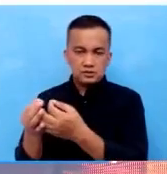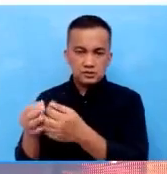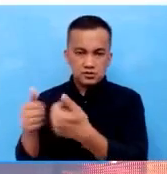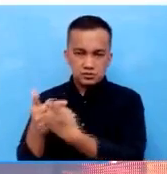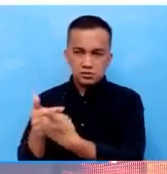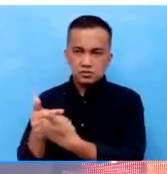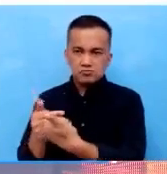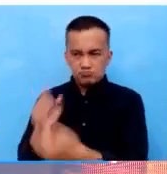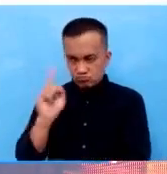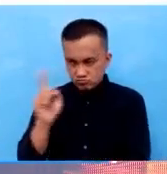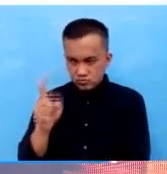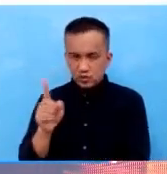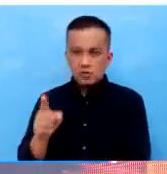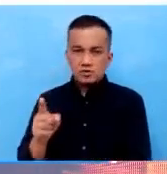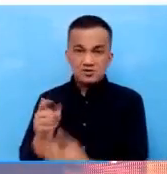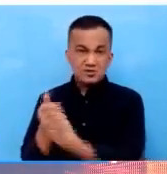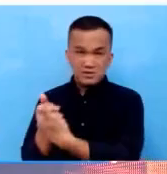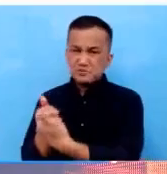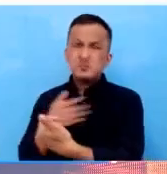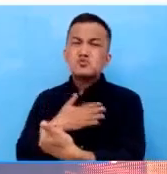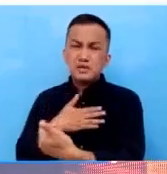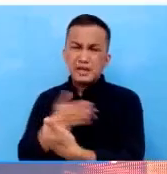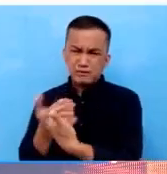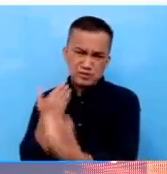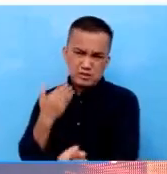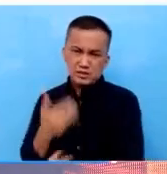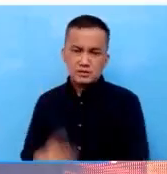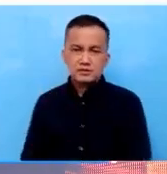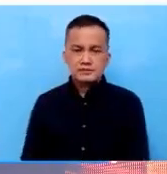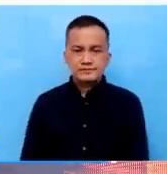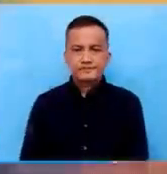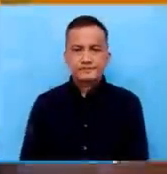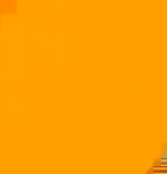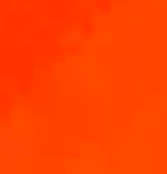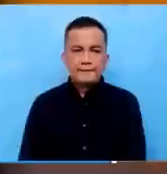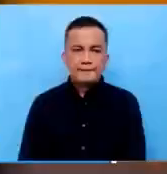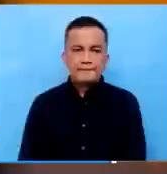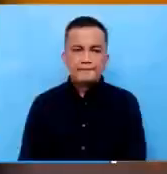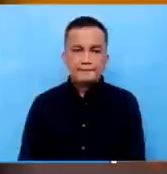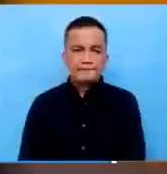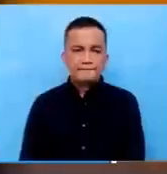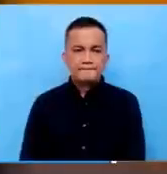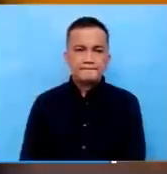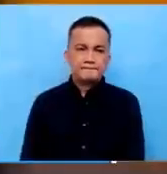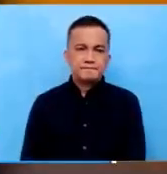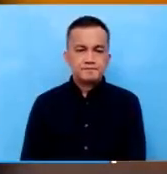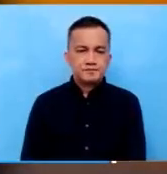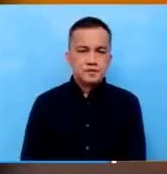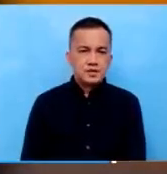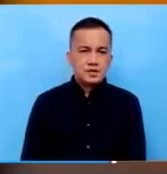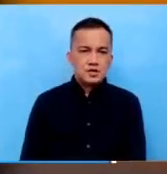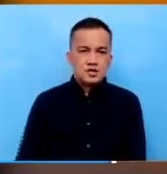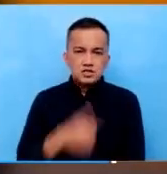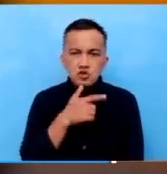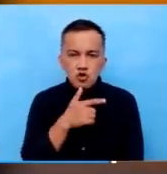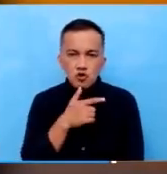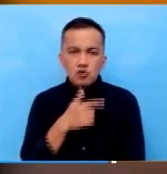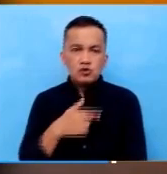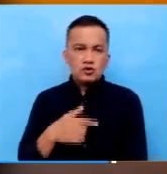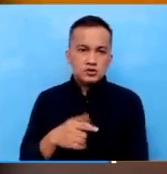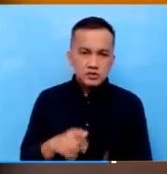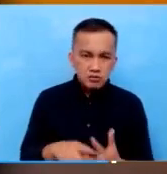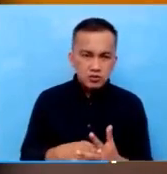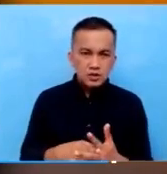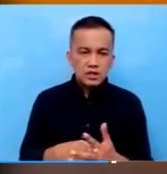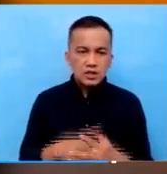sa kanilang relasyon. Nasa frontline ng balita niyan si Hannibal Talete. Sino ba nagsimulang magpulo rito? Tanong ko, ano ba yung binato